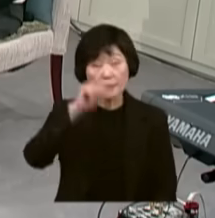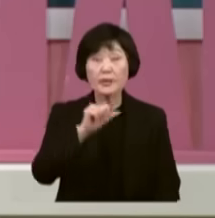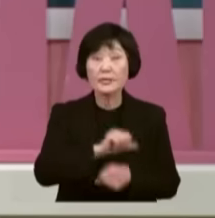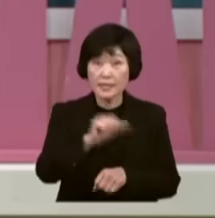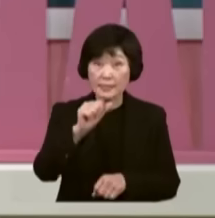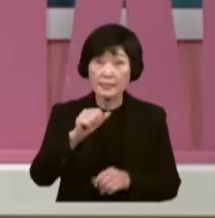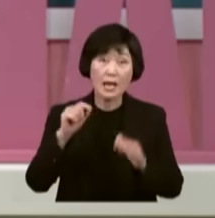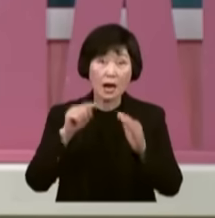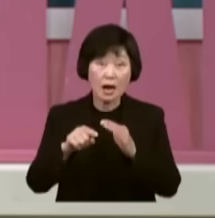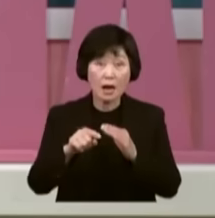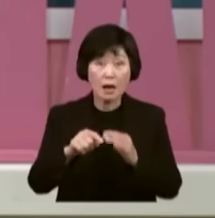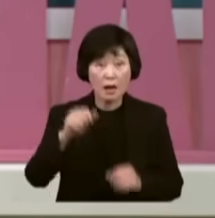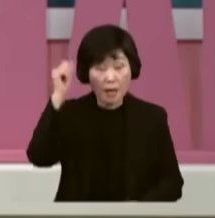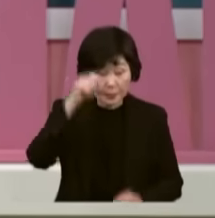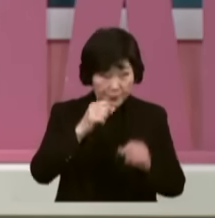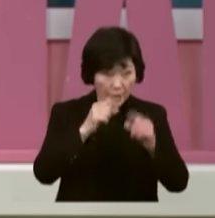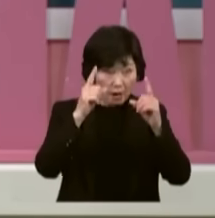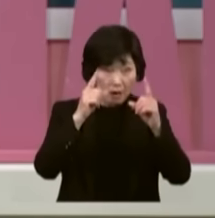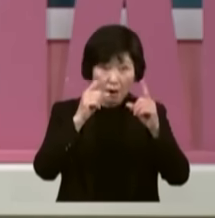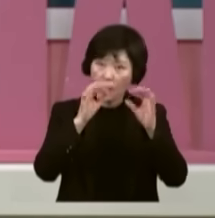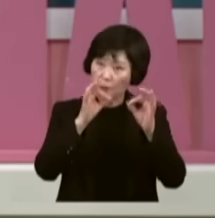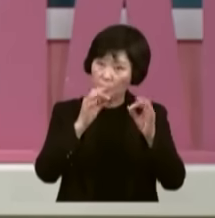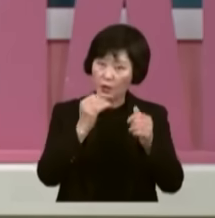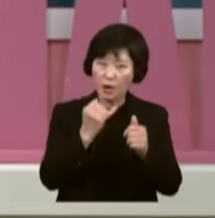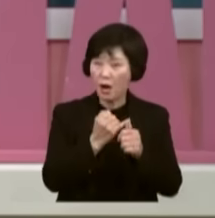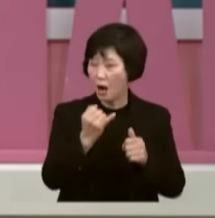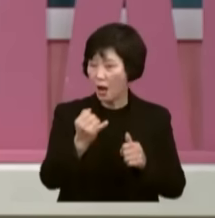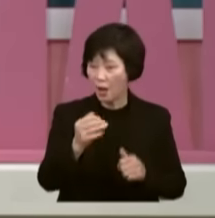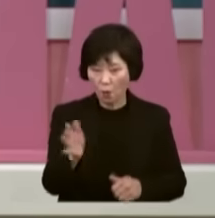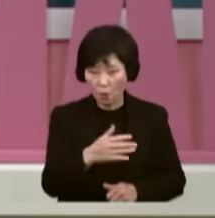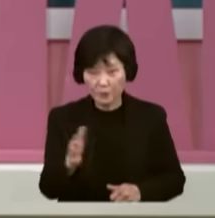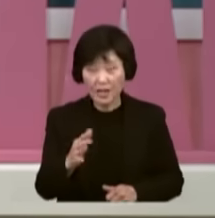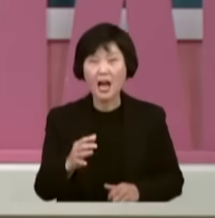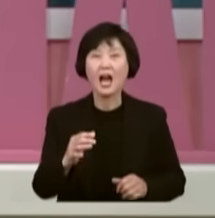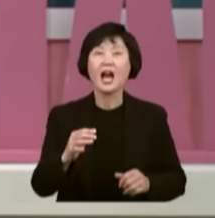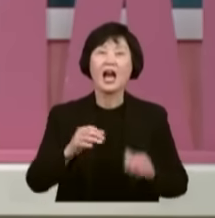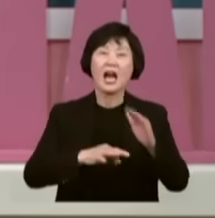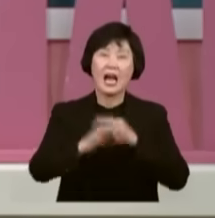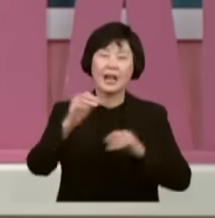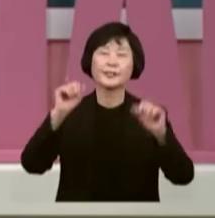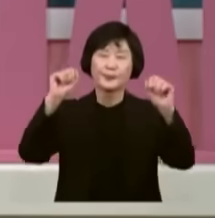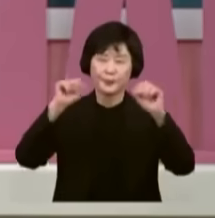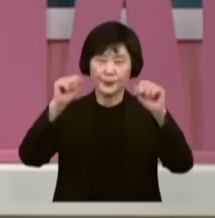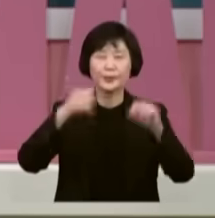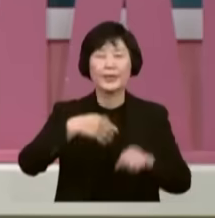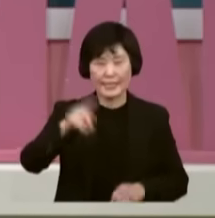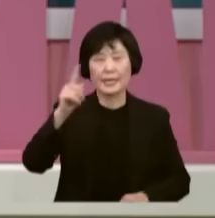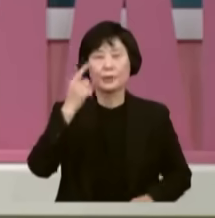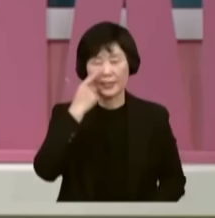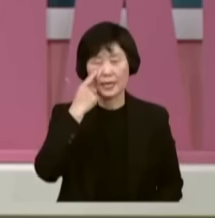이제 아침에 보니까 새벽에 보니까 없어졌어. 그래서 아 운동하러 갔나? 맨 처음에 그 생각했지. 그 뒤가 이제